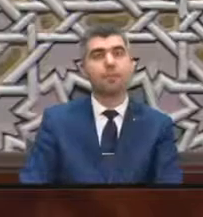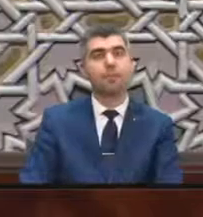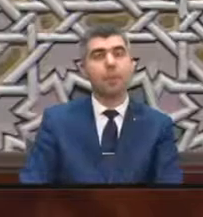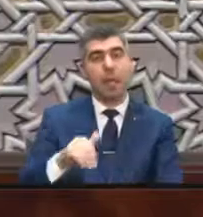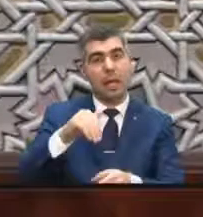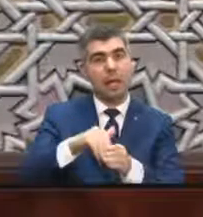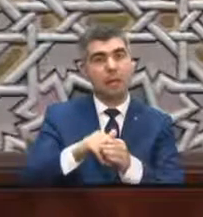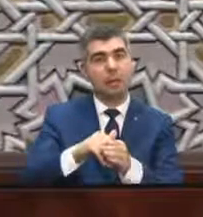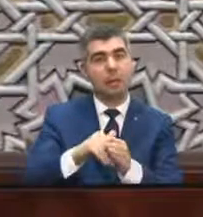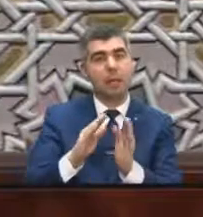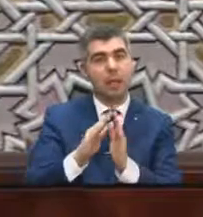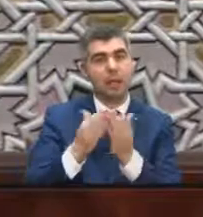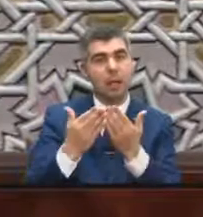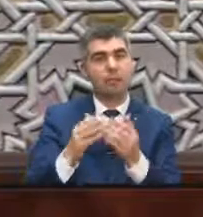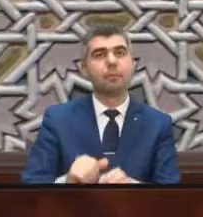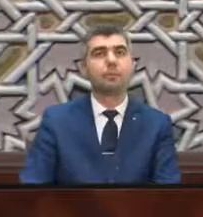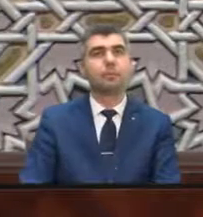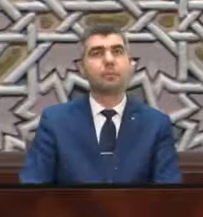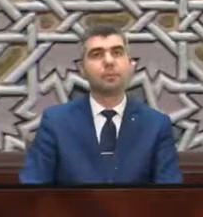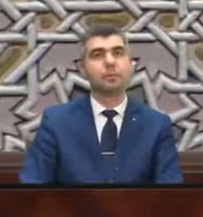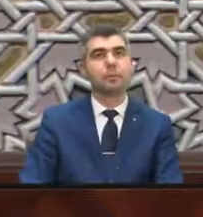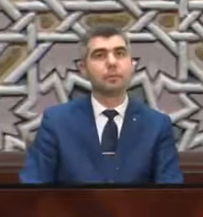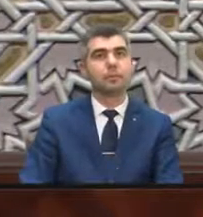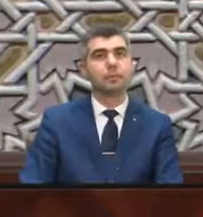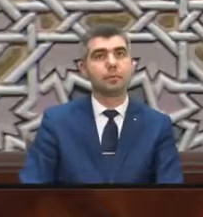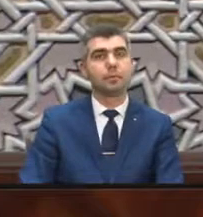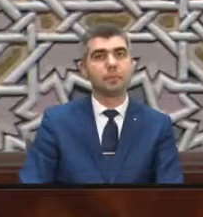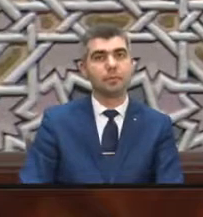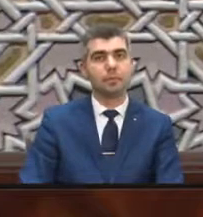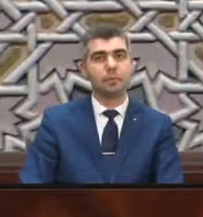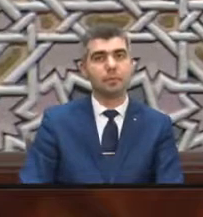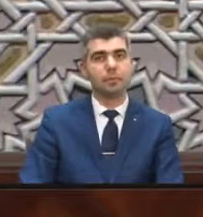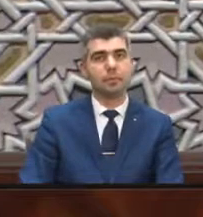المجموعه النيابيه للتقدم والشراكيه. تفضلي السيده النائبه.